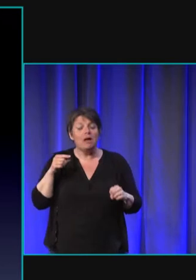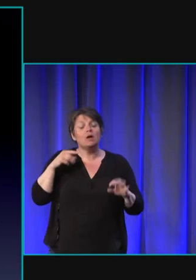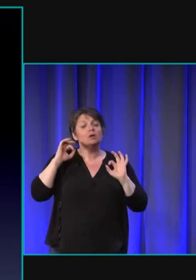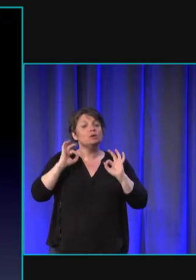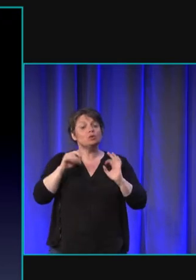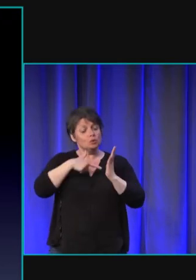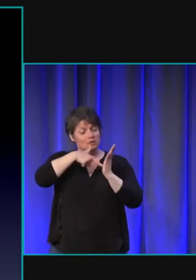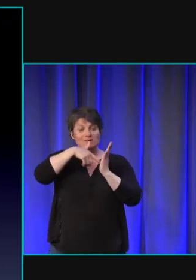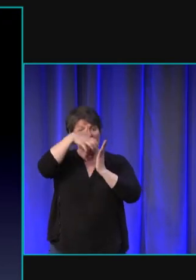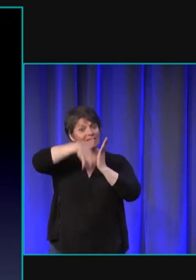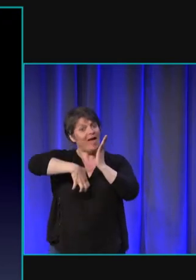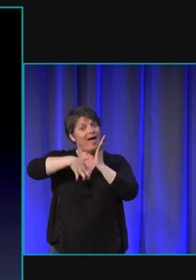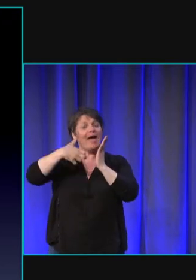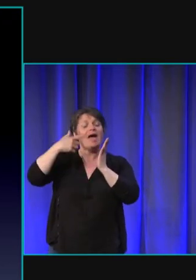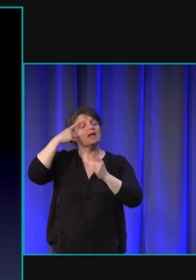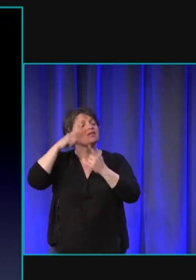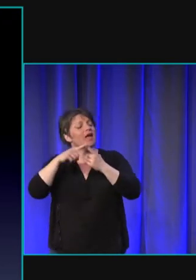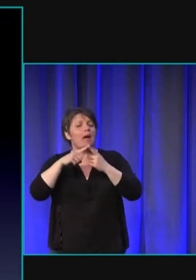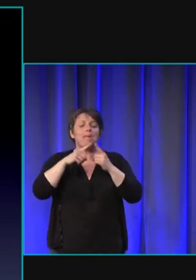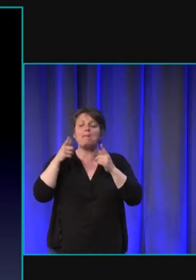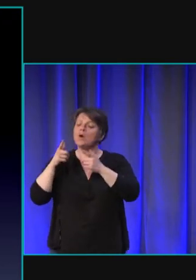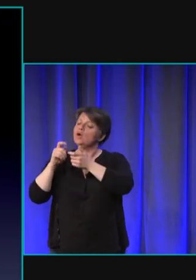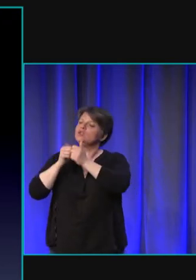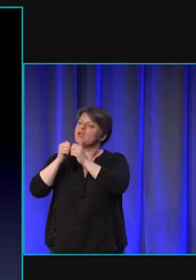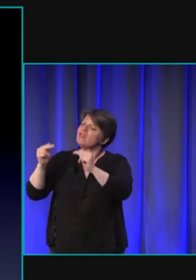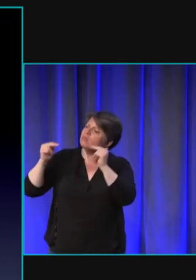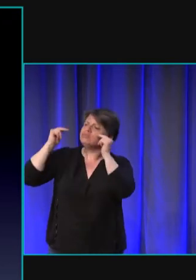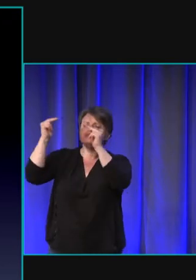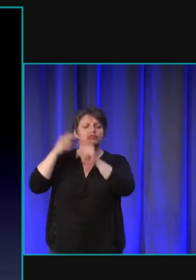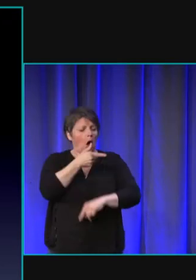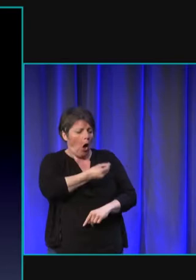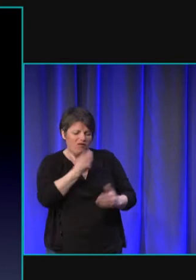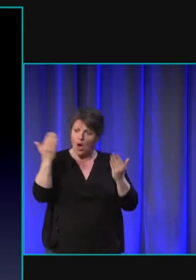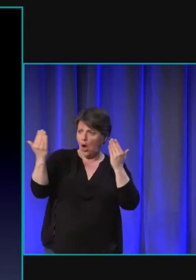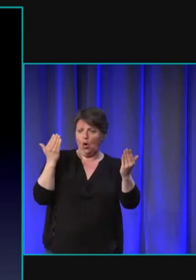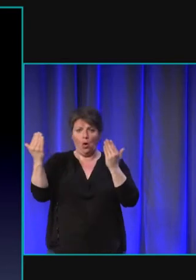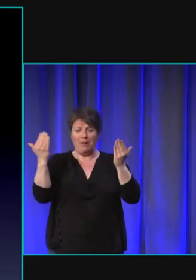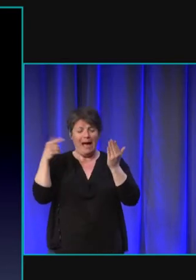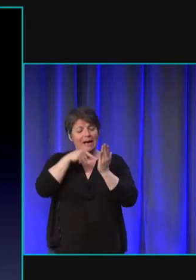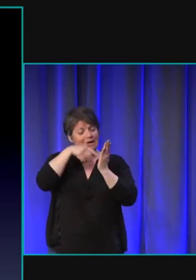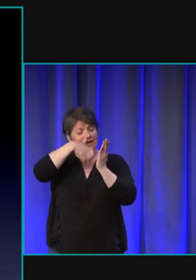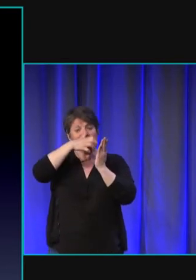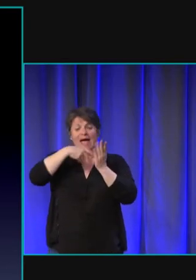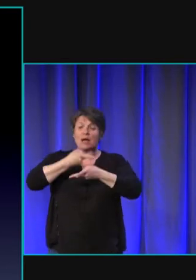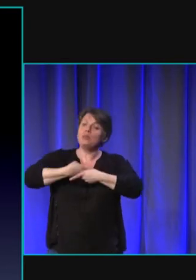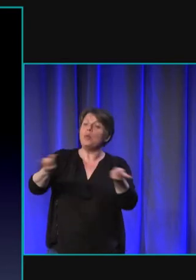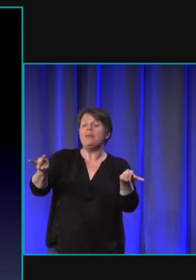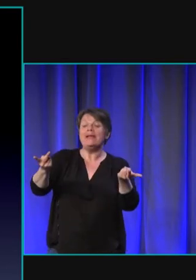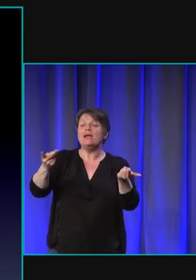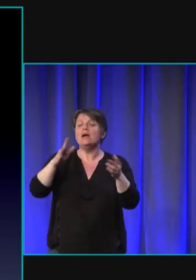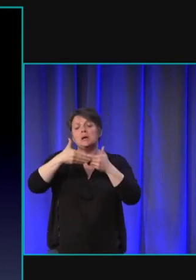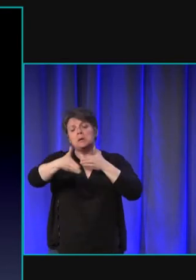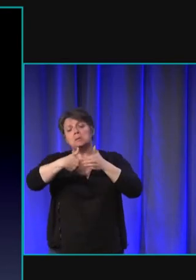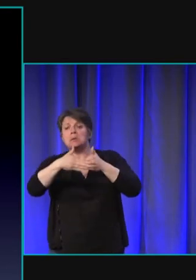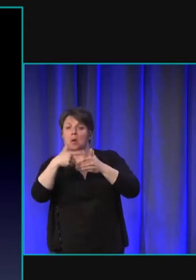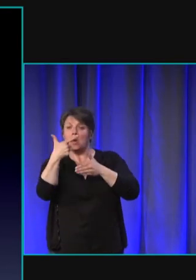passé avec cette publication, cette comparaison des athlètes à des enfants, en l'espace de 48 heures, les 3 jours,